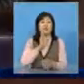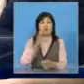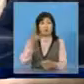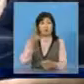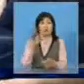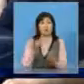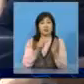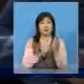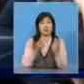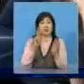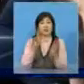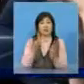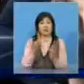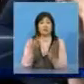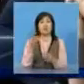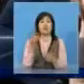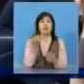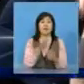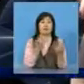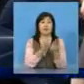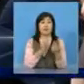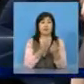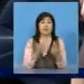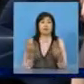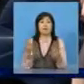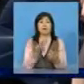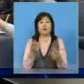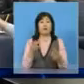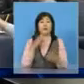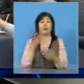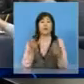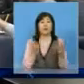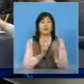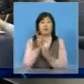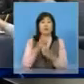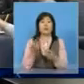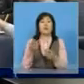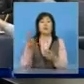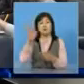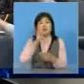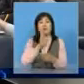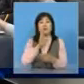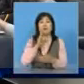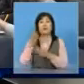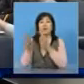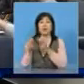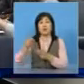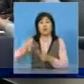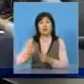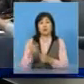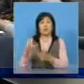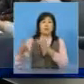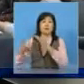номер 61 и ее одноклассником. Школьница пожаловалась своим знакомым на оскорбившего ее подростка. Те